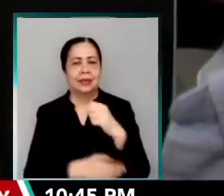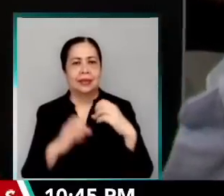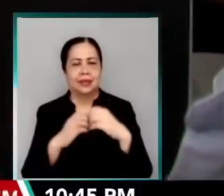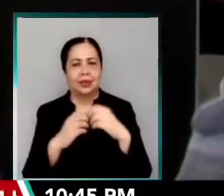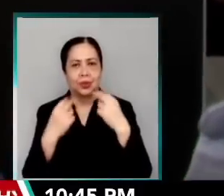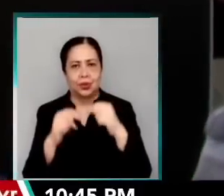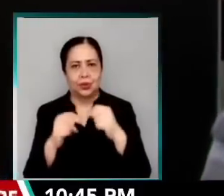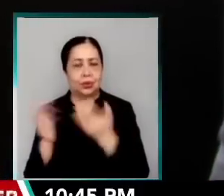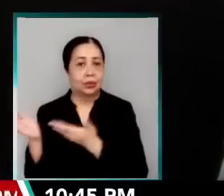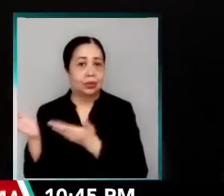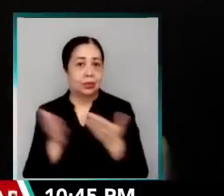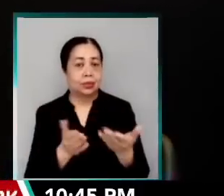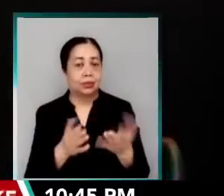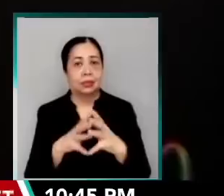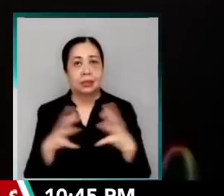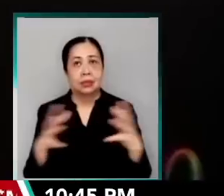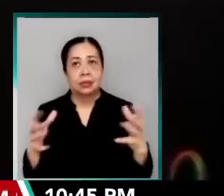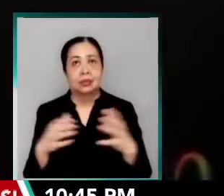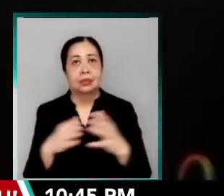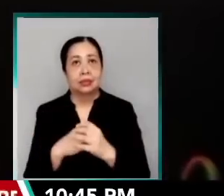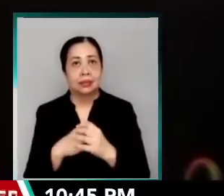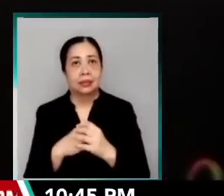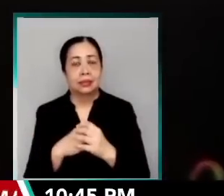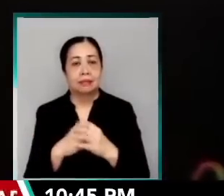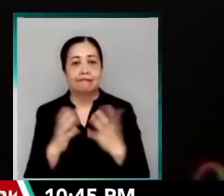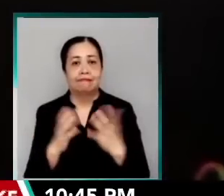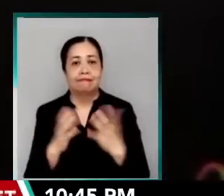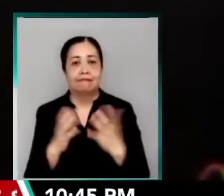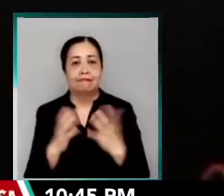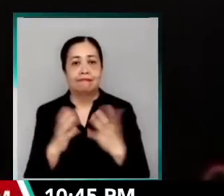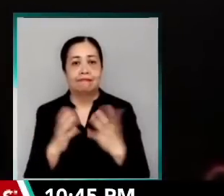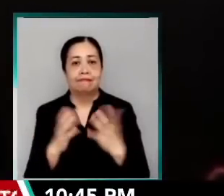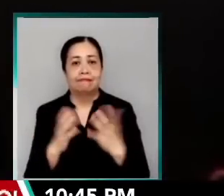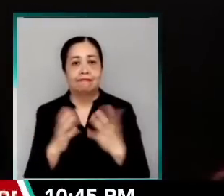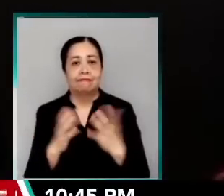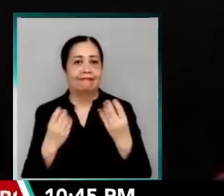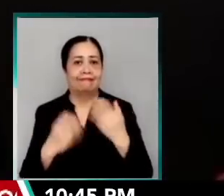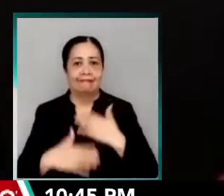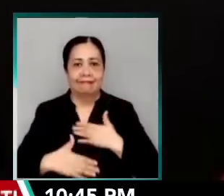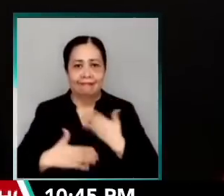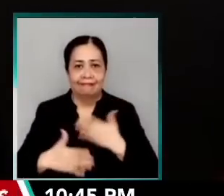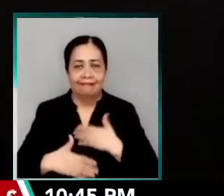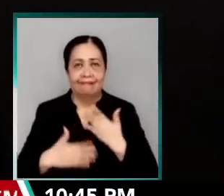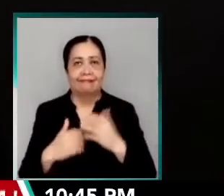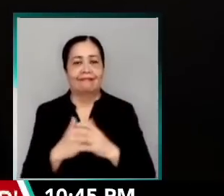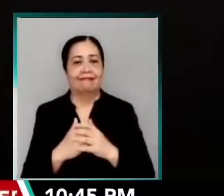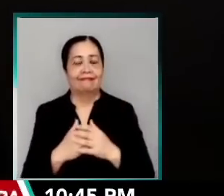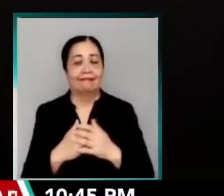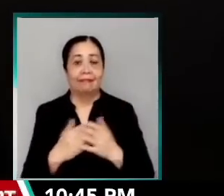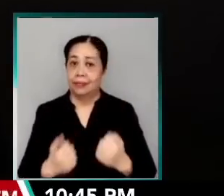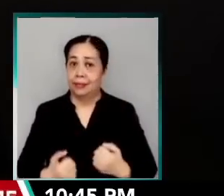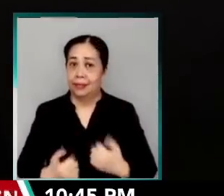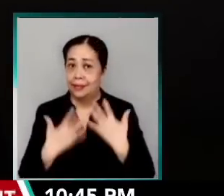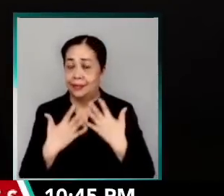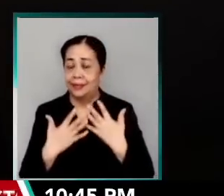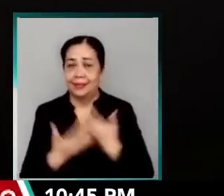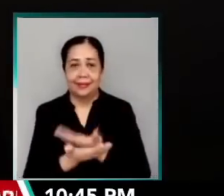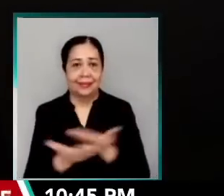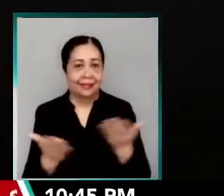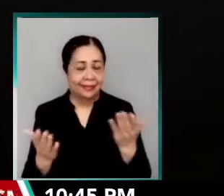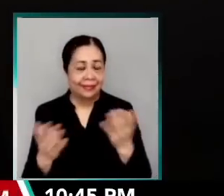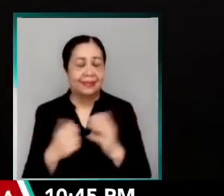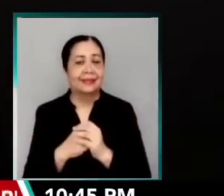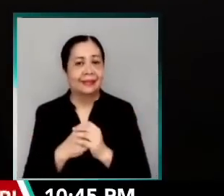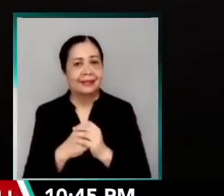us a lot of pride, a lot of happiness, inspiration sa lahat, no? So